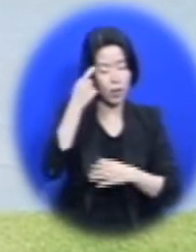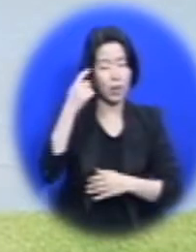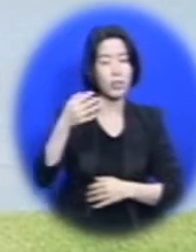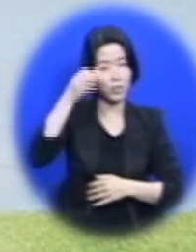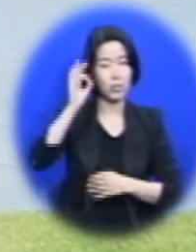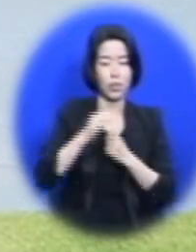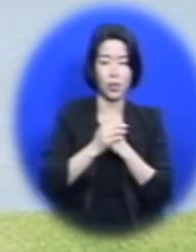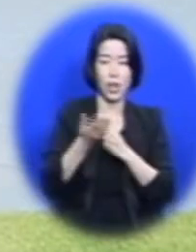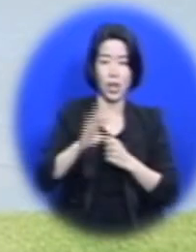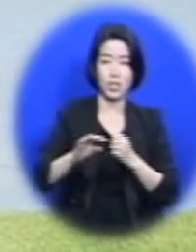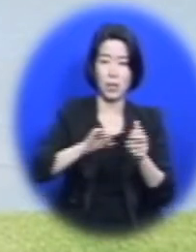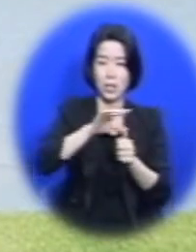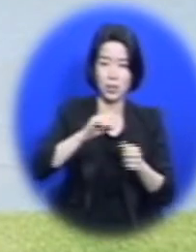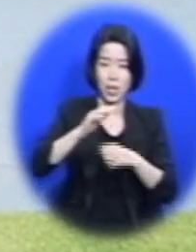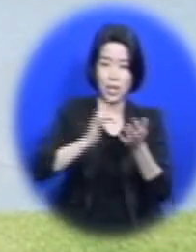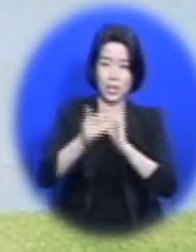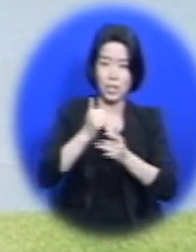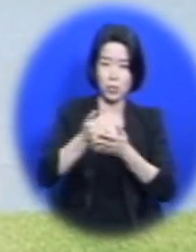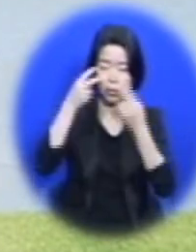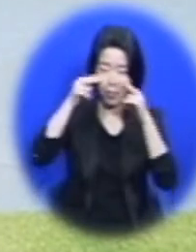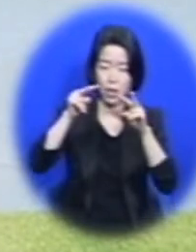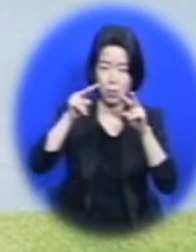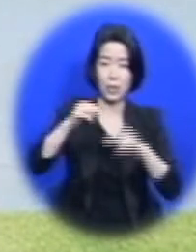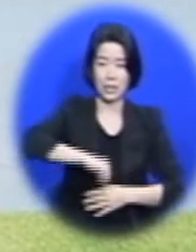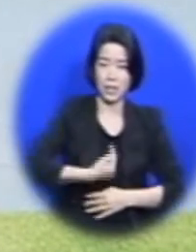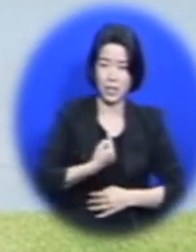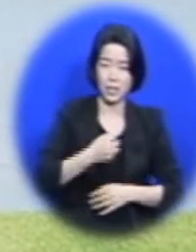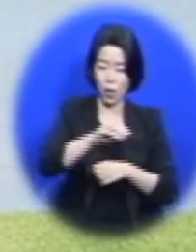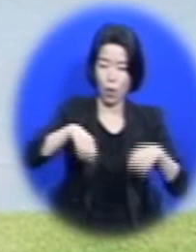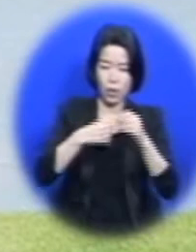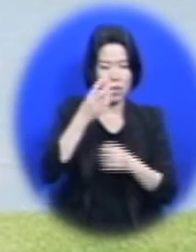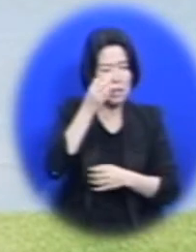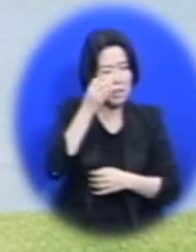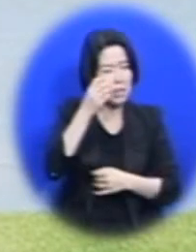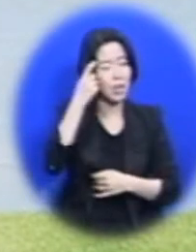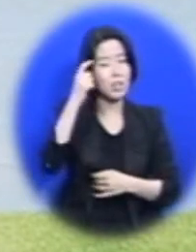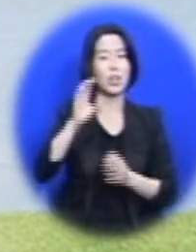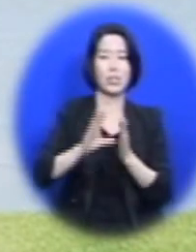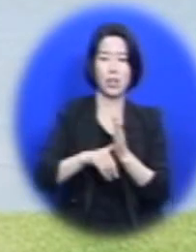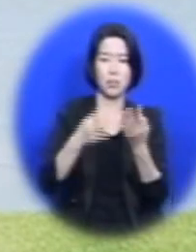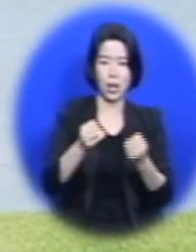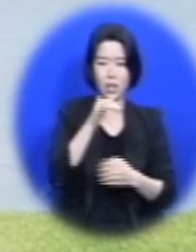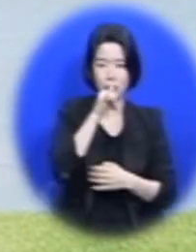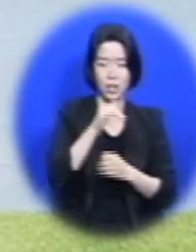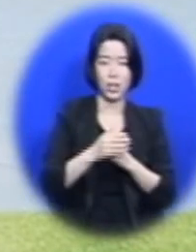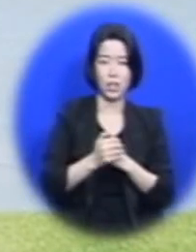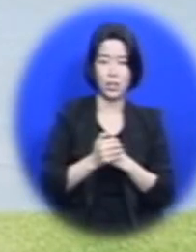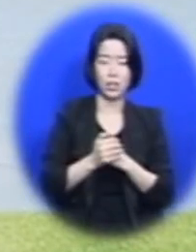24시간 예수님을 바라보며 산다는 자기 자신이 오히려 이상하게 여겨질 때가 많지 않습니까?